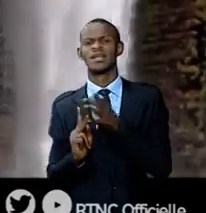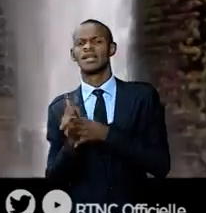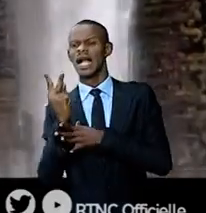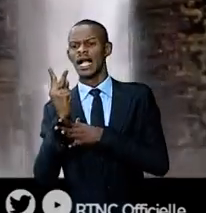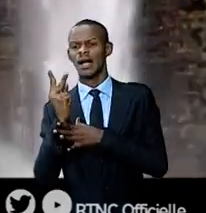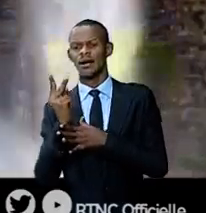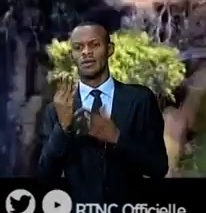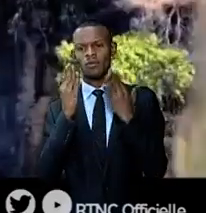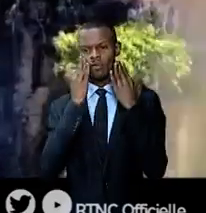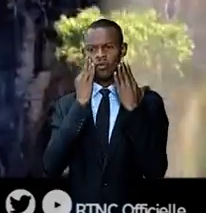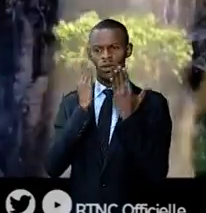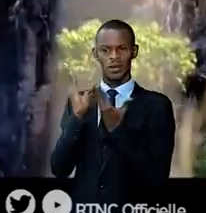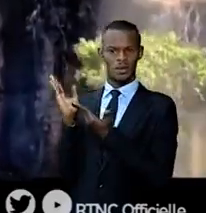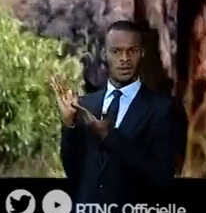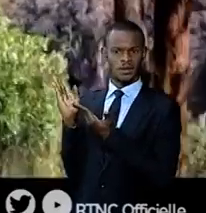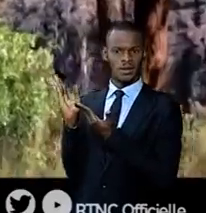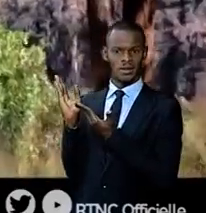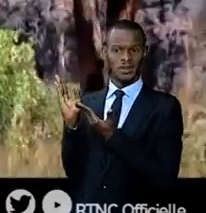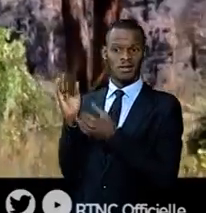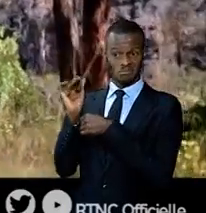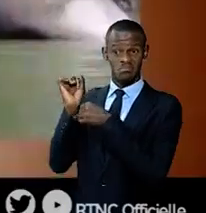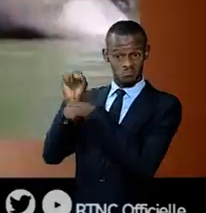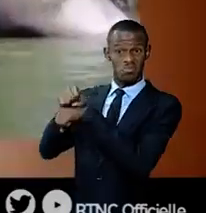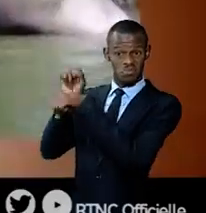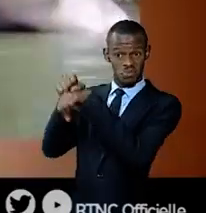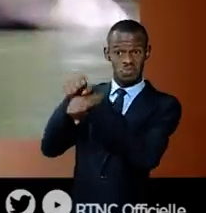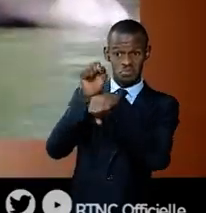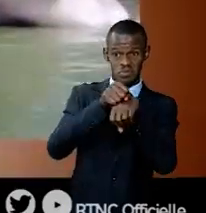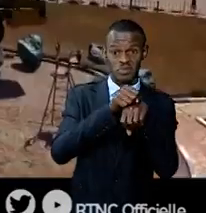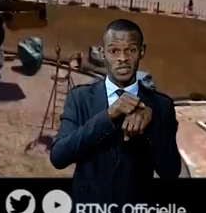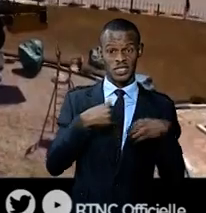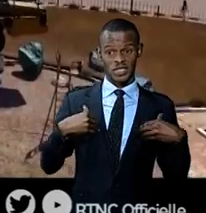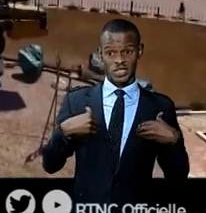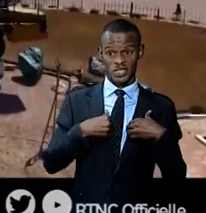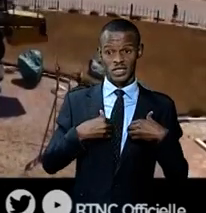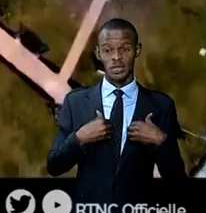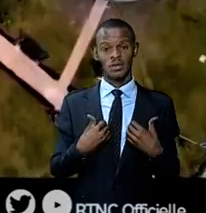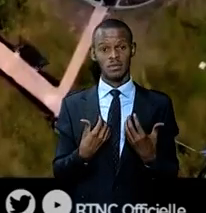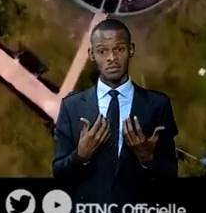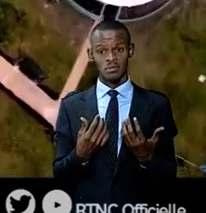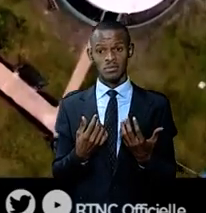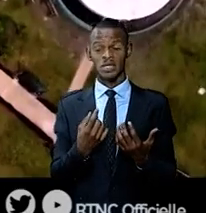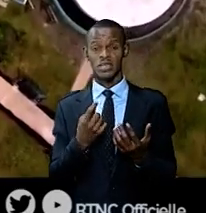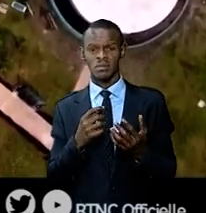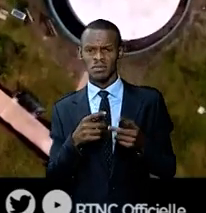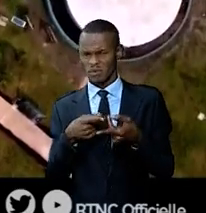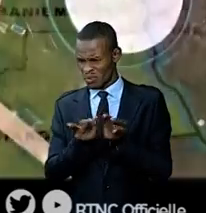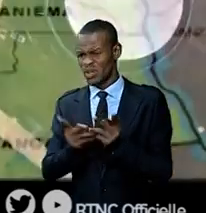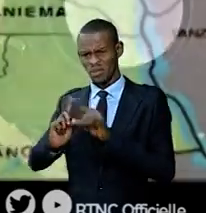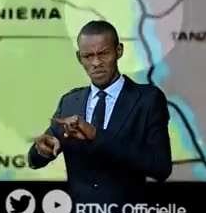en signalant l'existence des sites naturels archéologiques, historique et